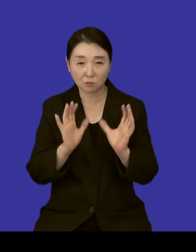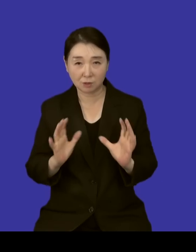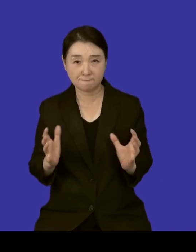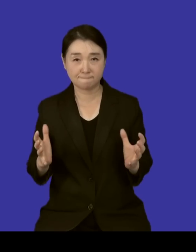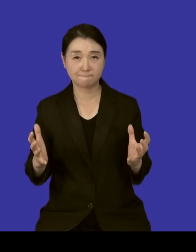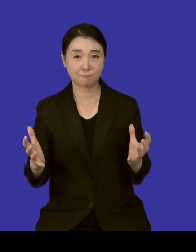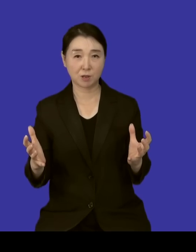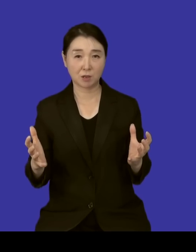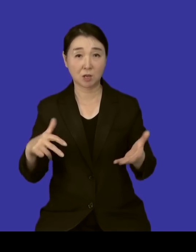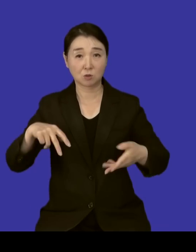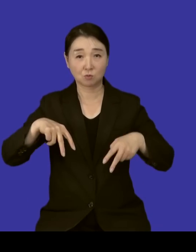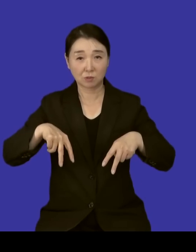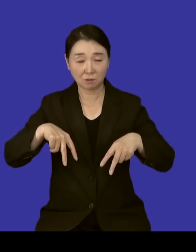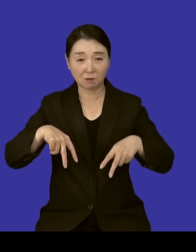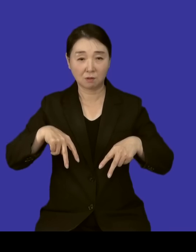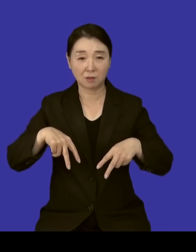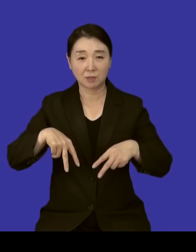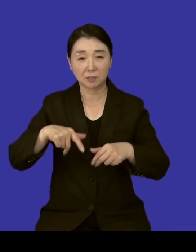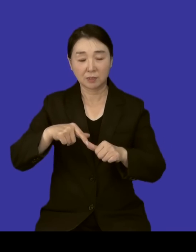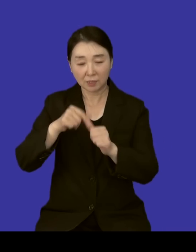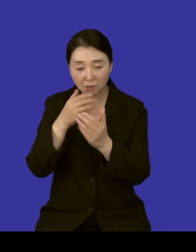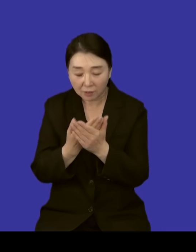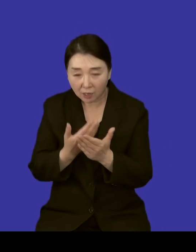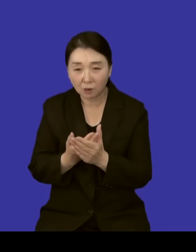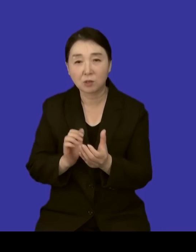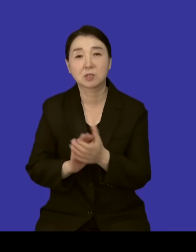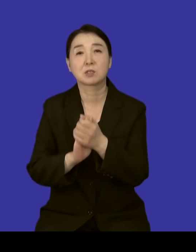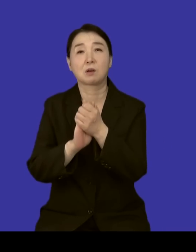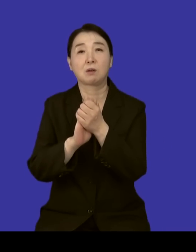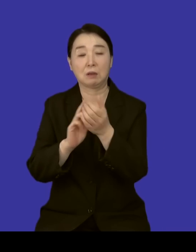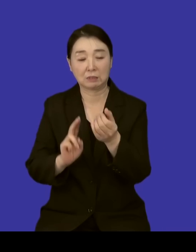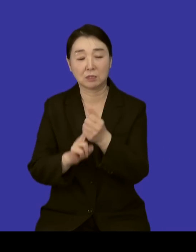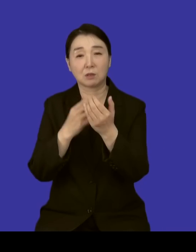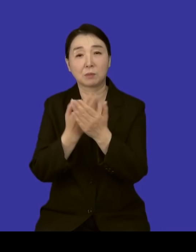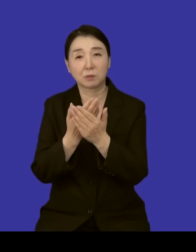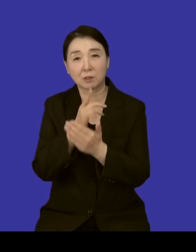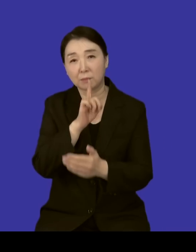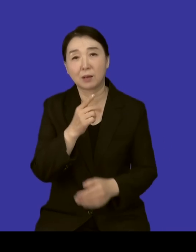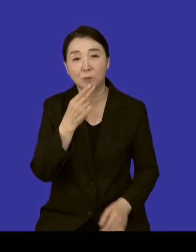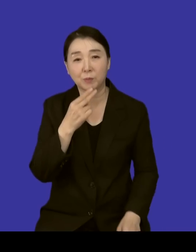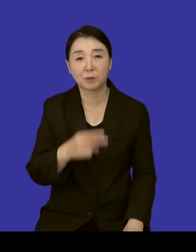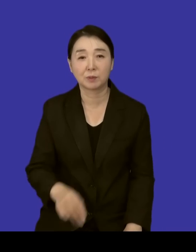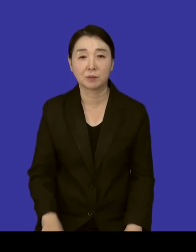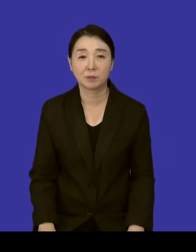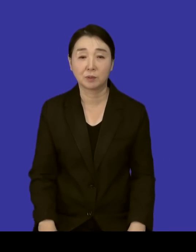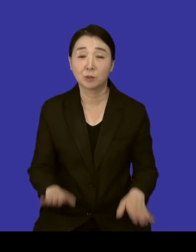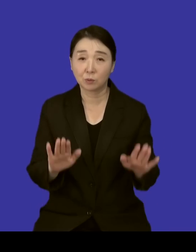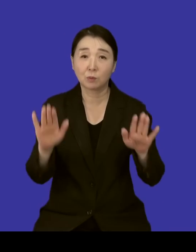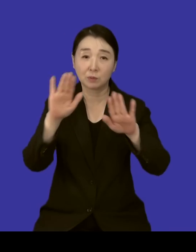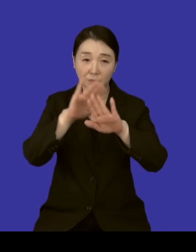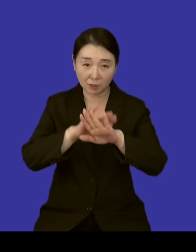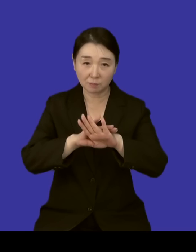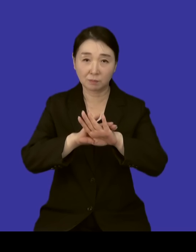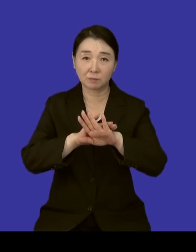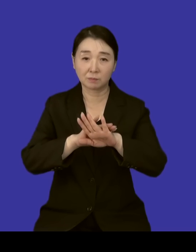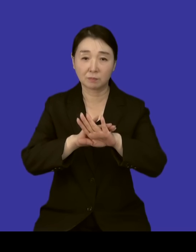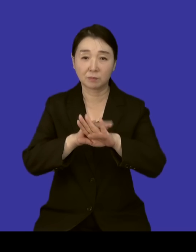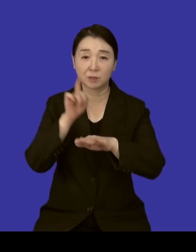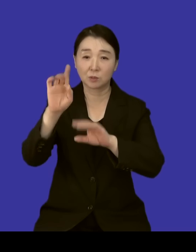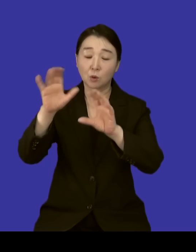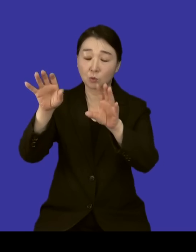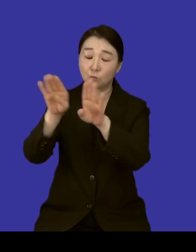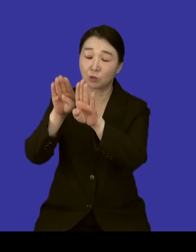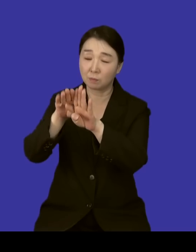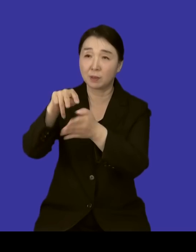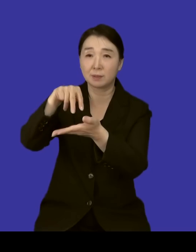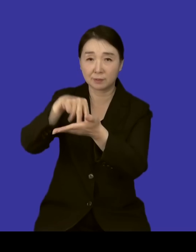둘러서서 기도. 살려달라, 기적을 베풀어달라 이런 얘기를 안 하시고요. 오늘 밤 천국문